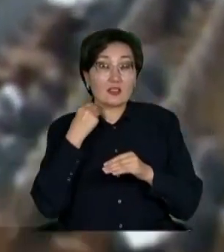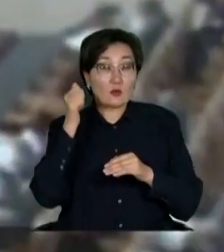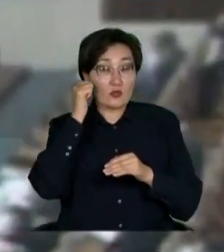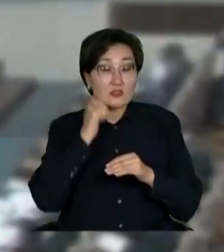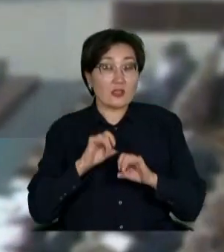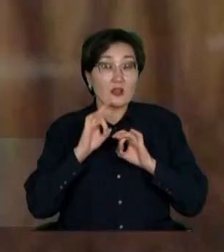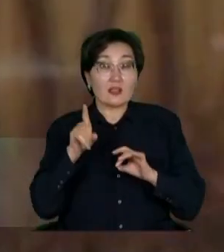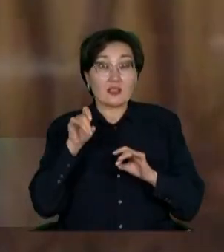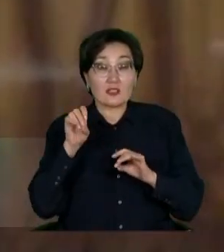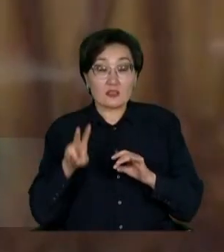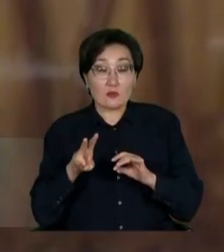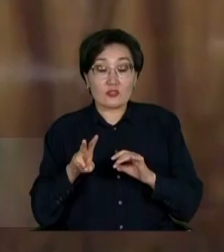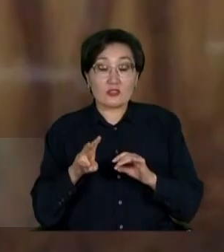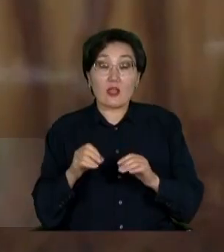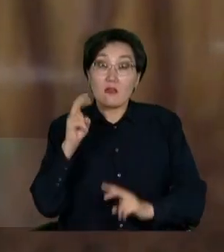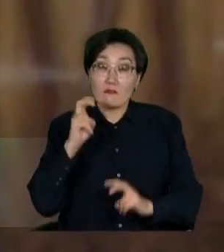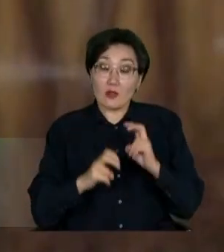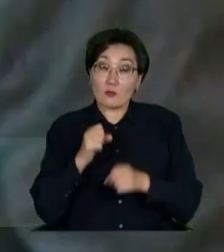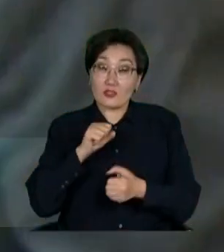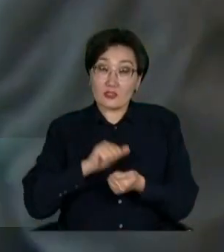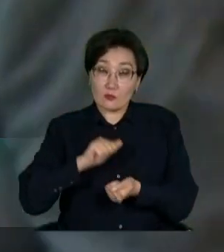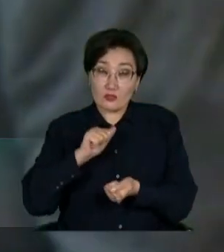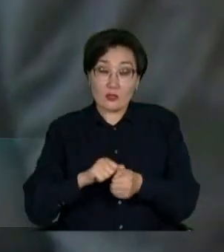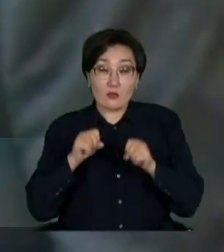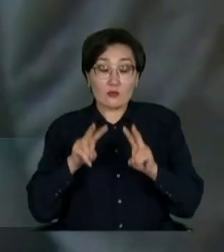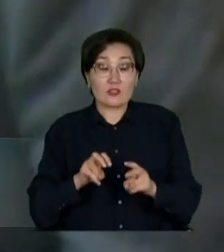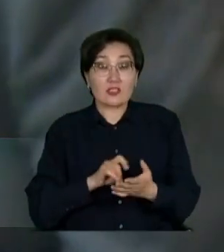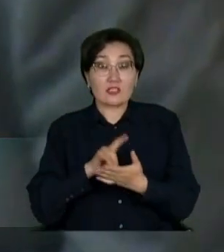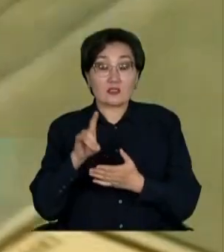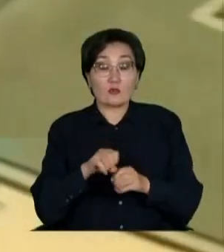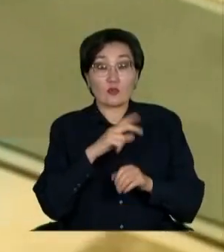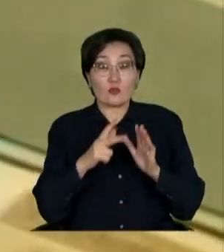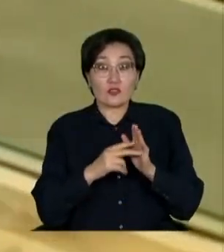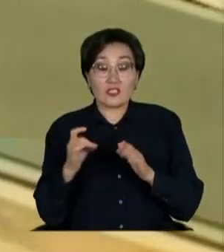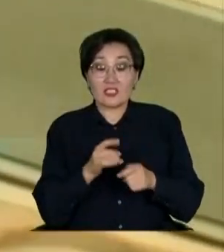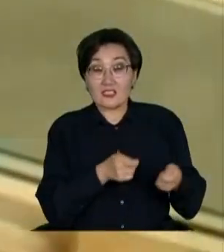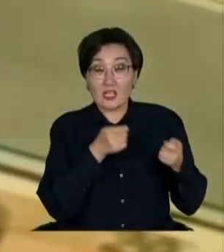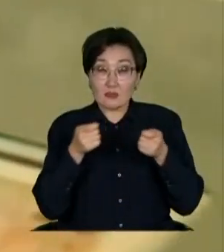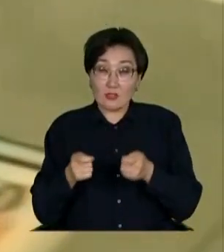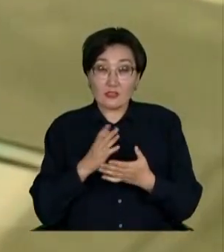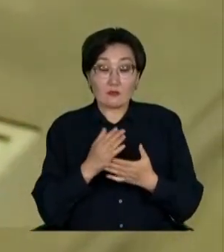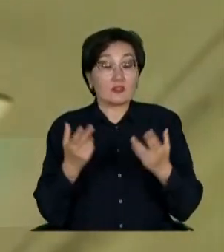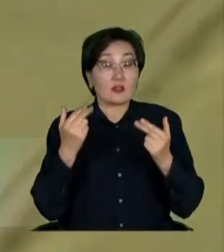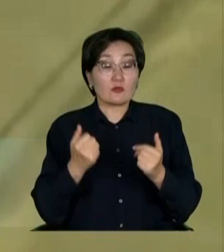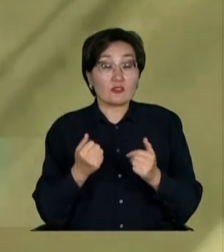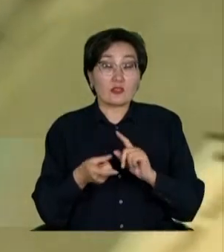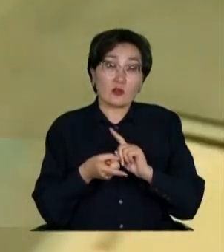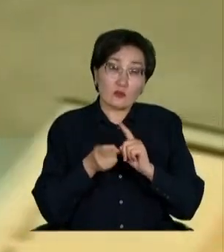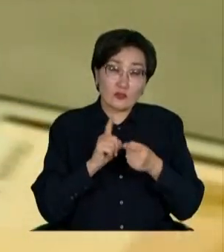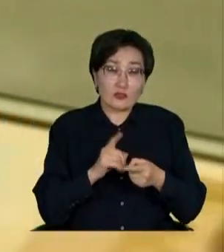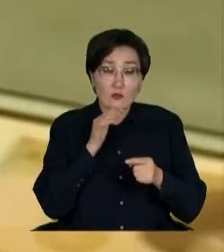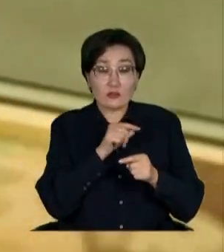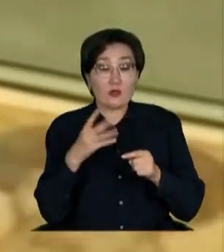әйгілі Харрисон және Олдар фабрикасында басылып, арнайы ұшақтармен елге 18 рет тасымалданған екен. Әрине, аумалы төкпелі кезеңде